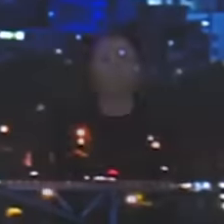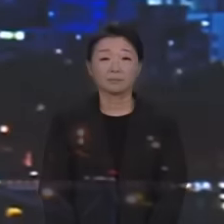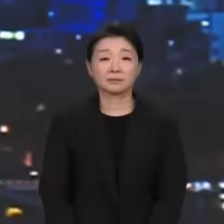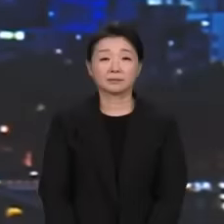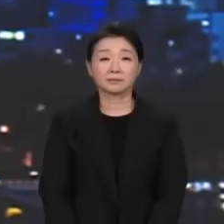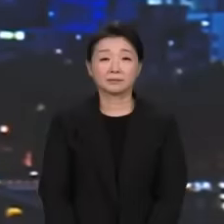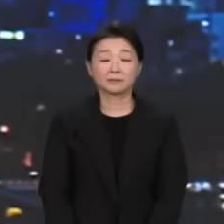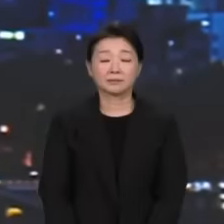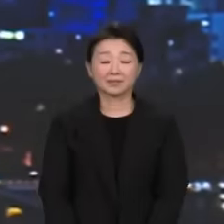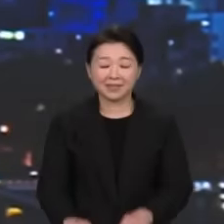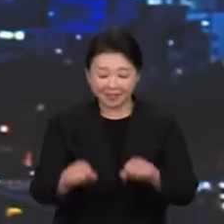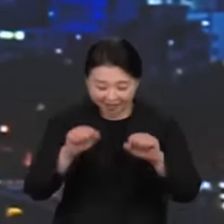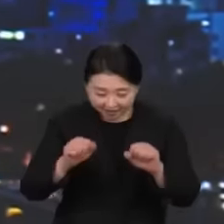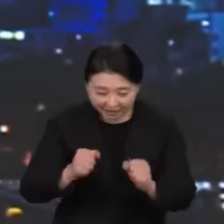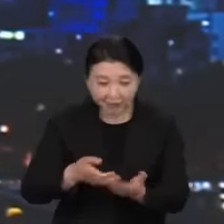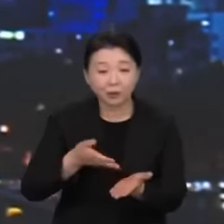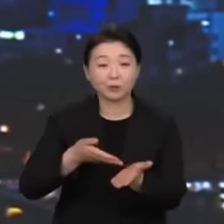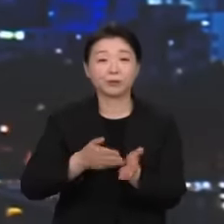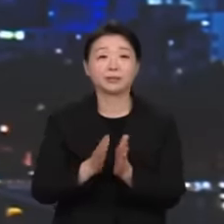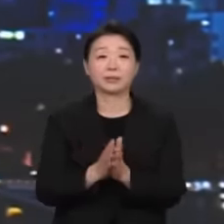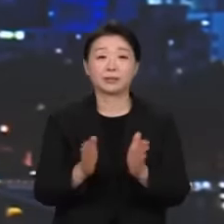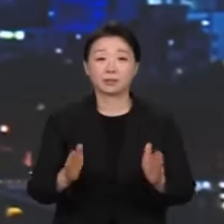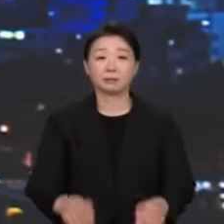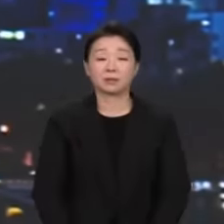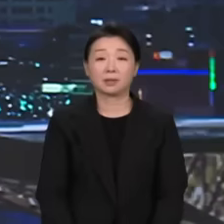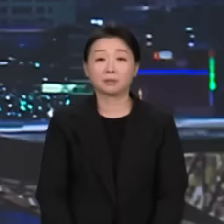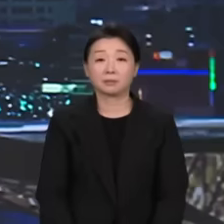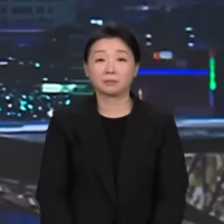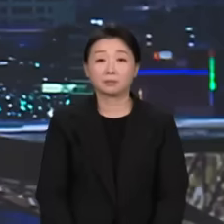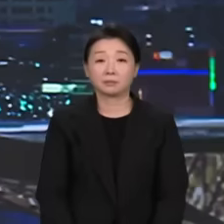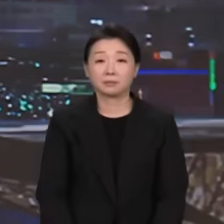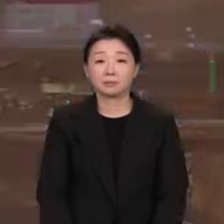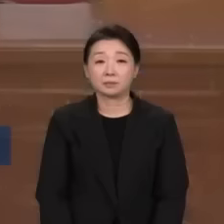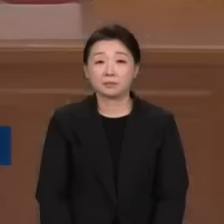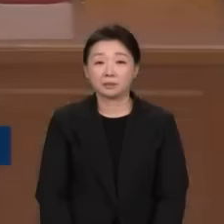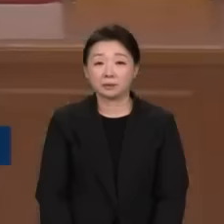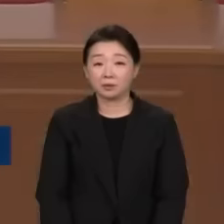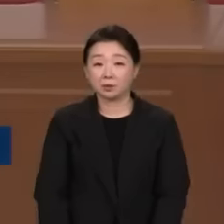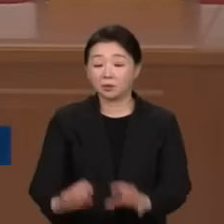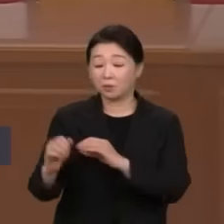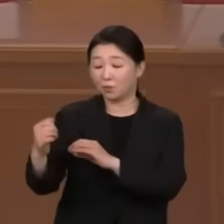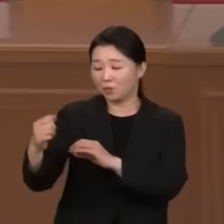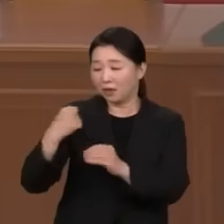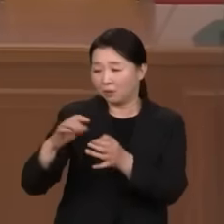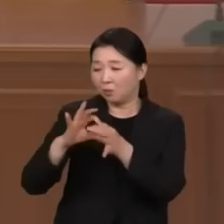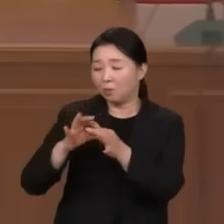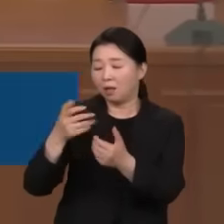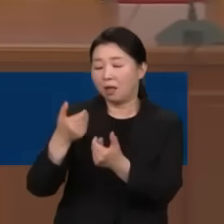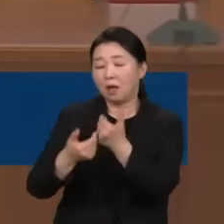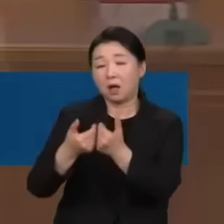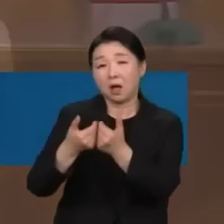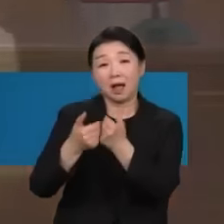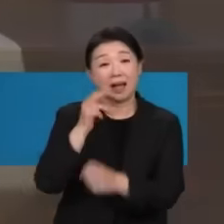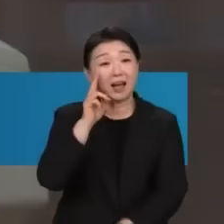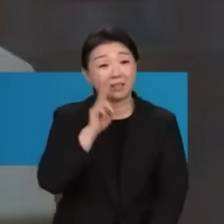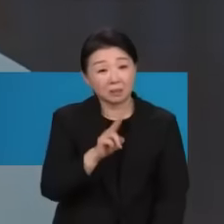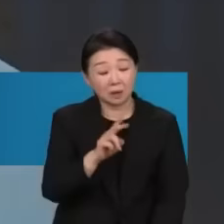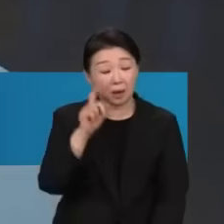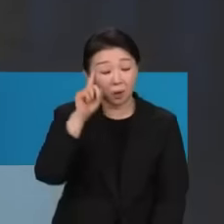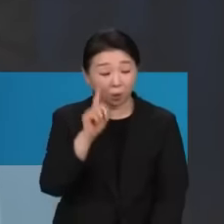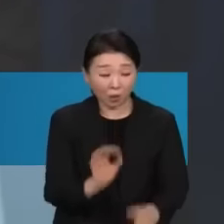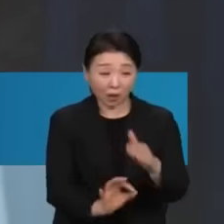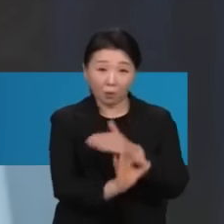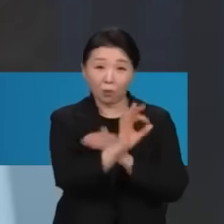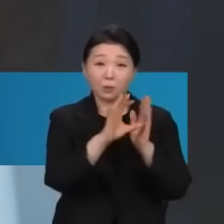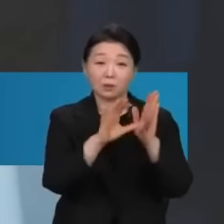시청자 여러분, JTBC 뉴스룸을 시작하겠습니다. 여권의 내부 갈등이 도를 넘어서는 모양새입니다. 오전까지만 해도